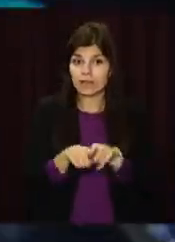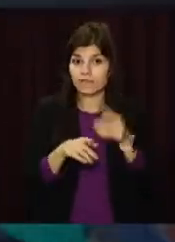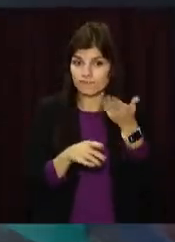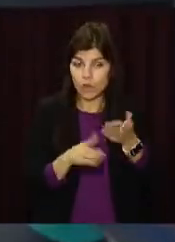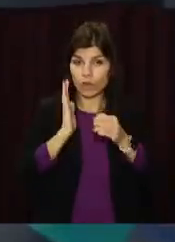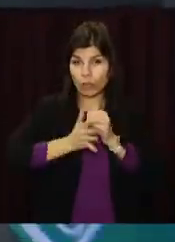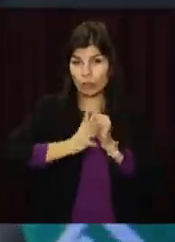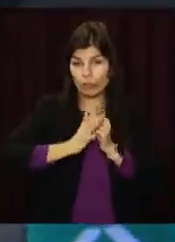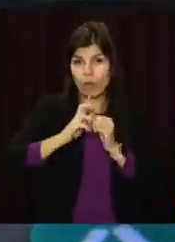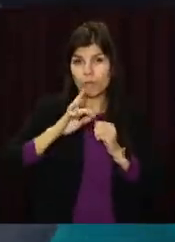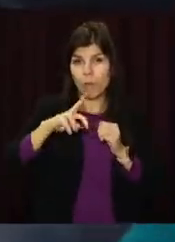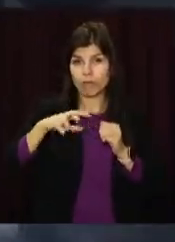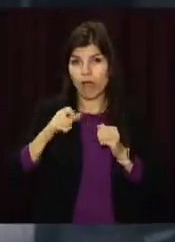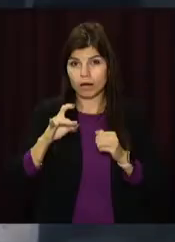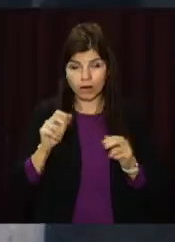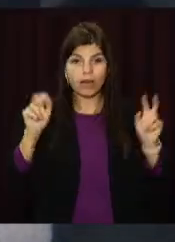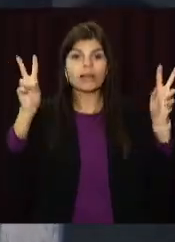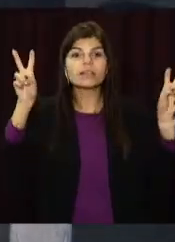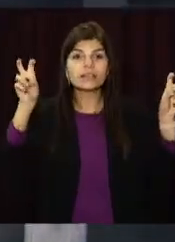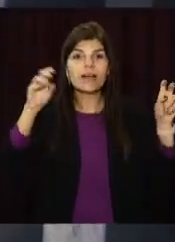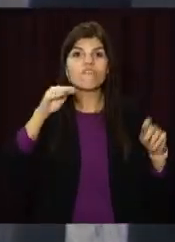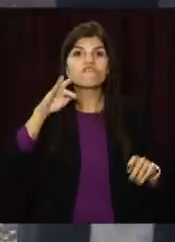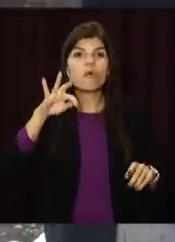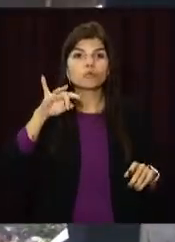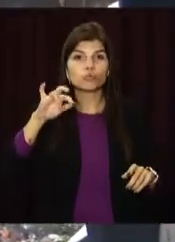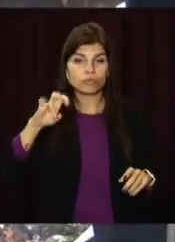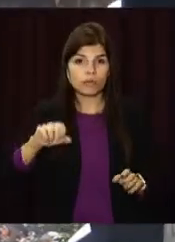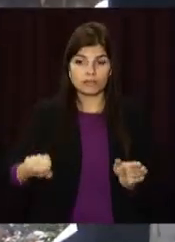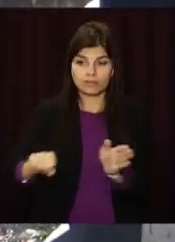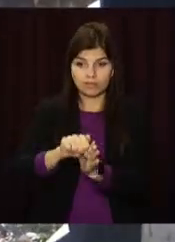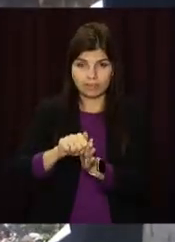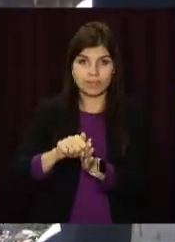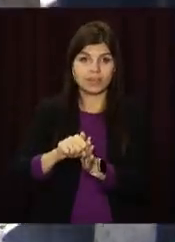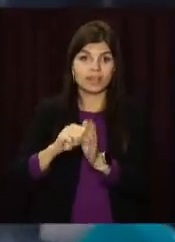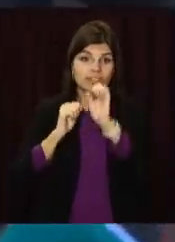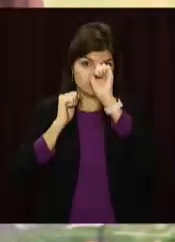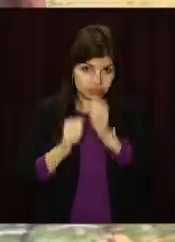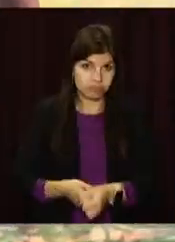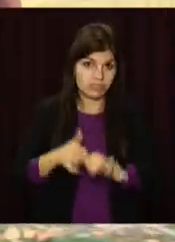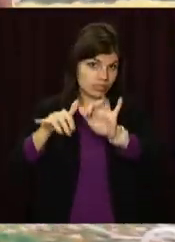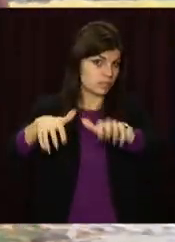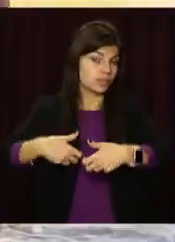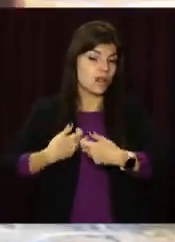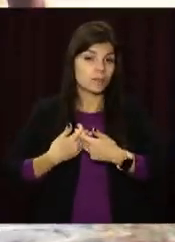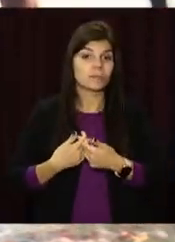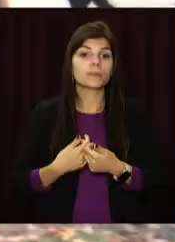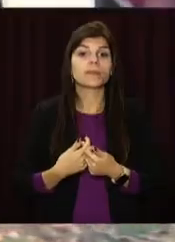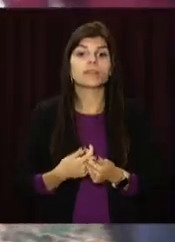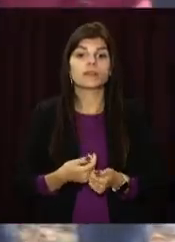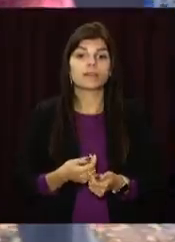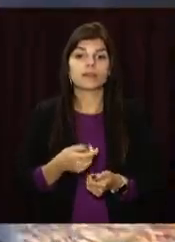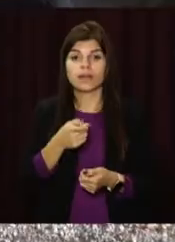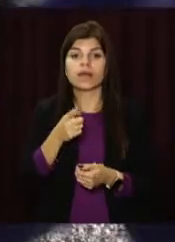болгарка, фортуна називається. Підключаємо до генератора, спилюємо і забираємо. Потім демонтоване на